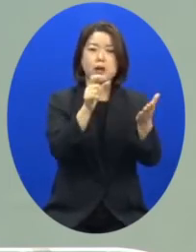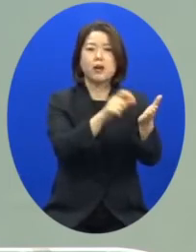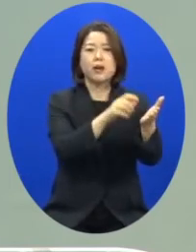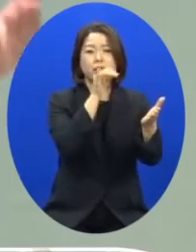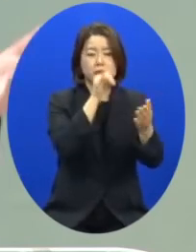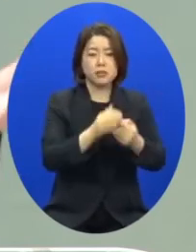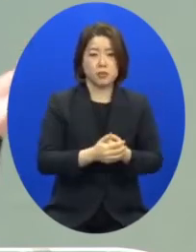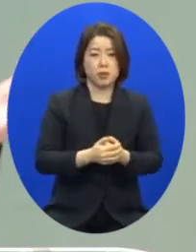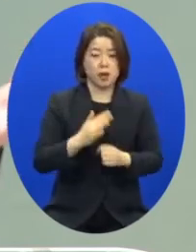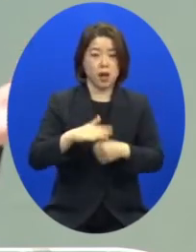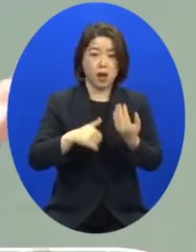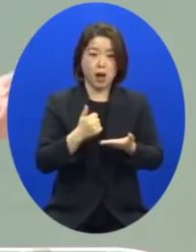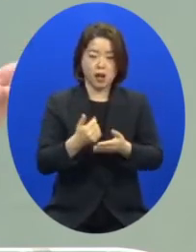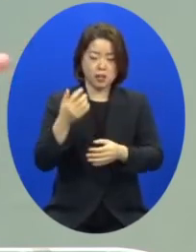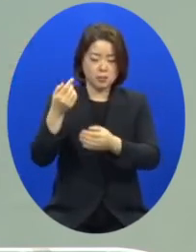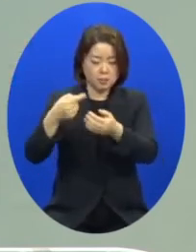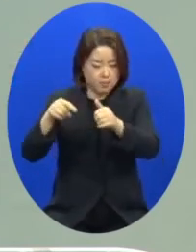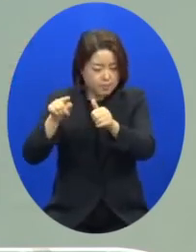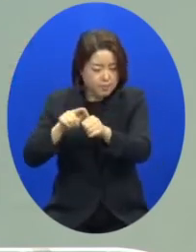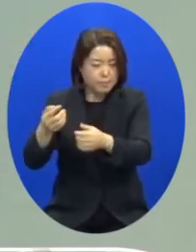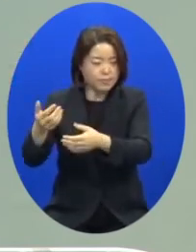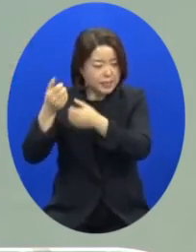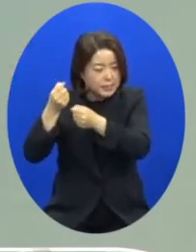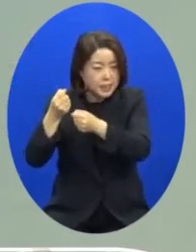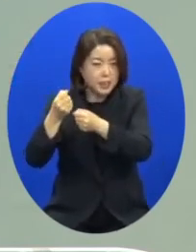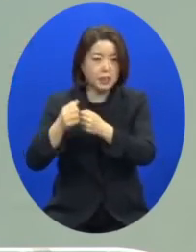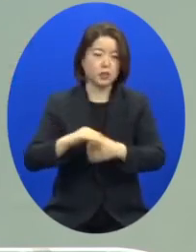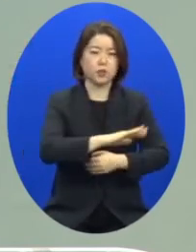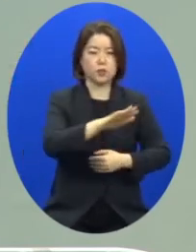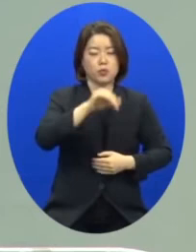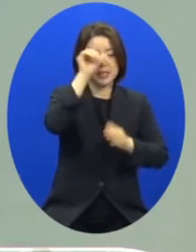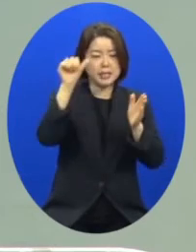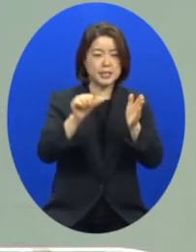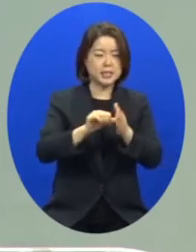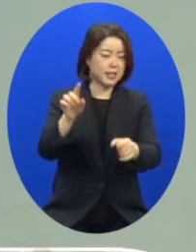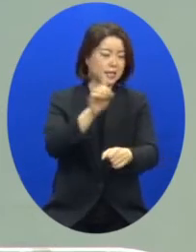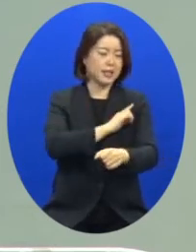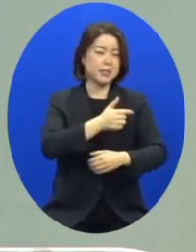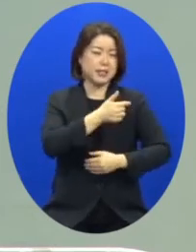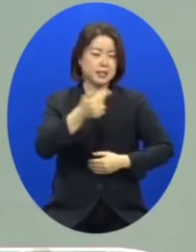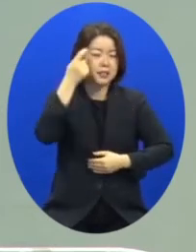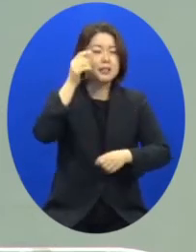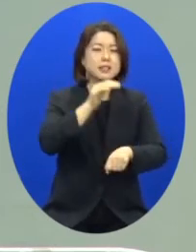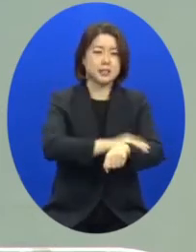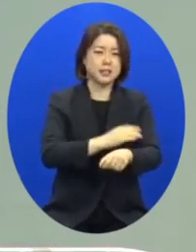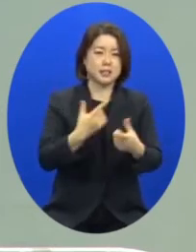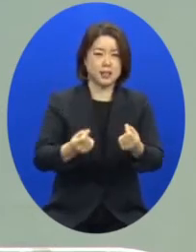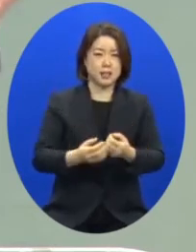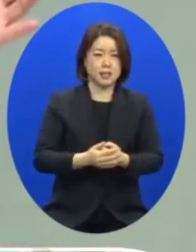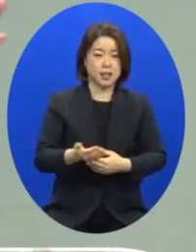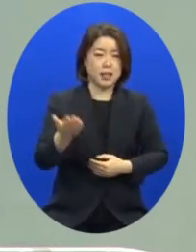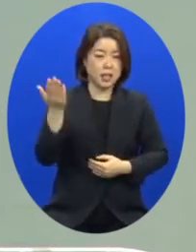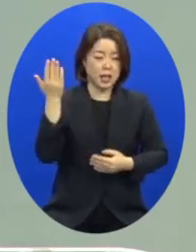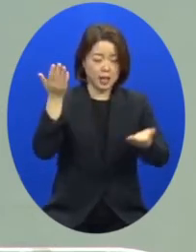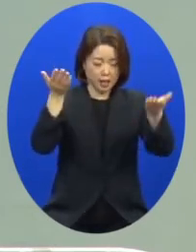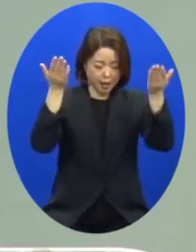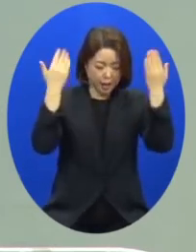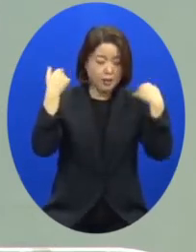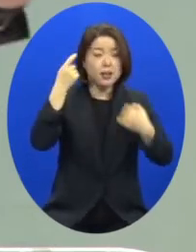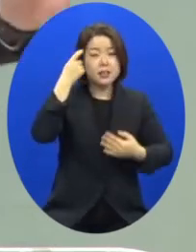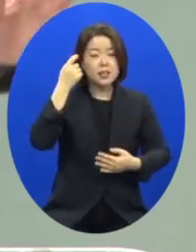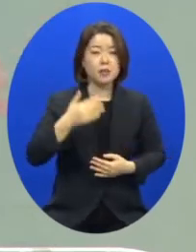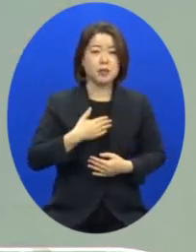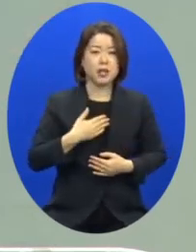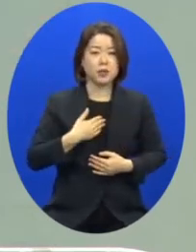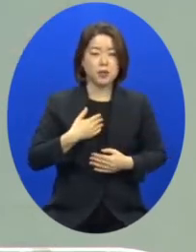하나님만 전적으로 의지하는 것은 우리 인생의 가장 큰 치 예요 저도 지난날 돌아보면 앞날이